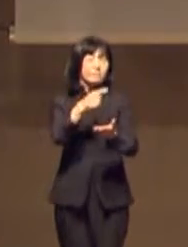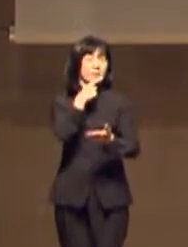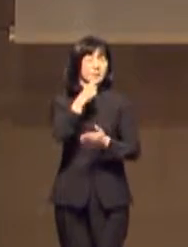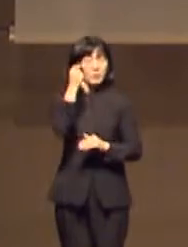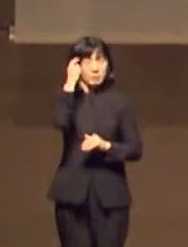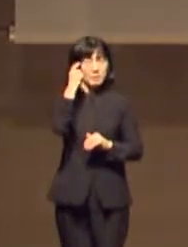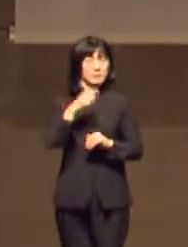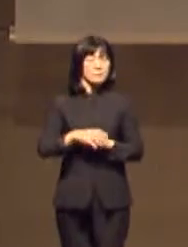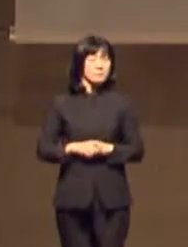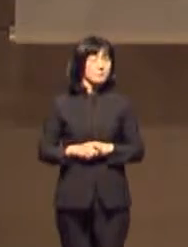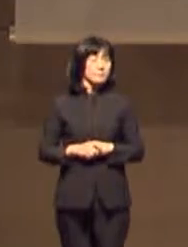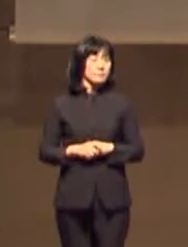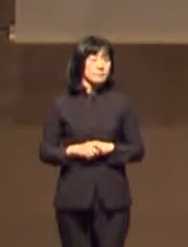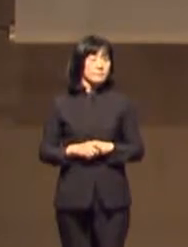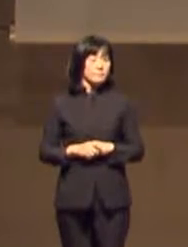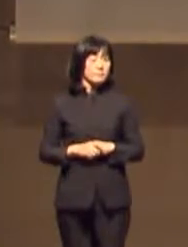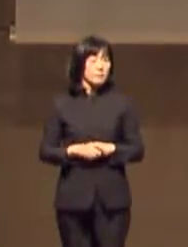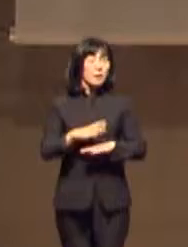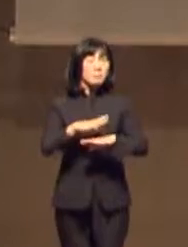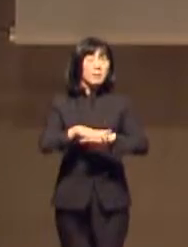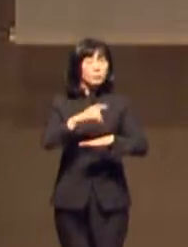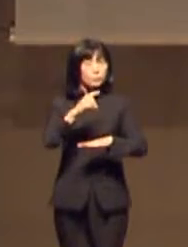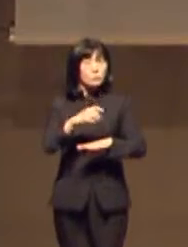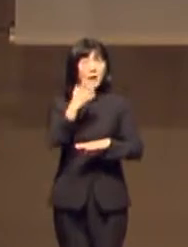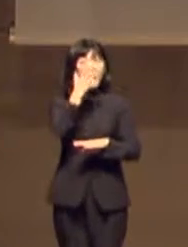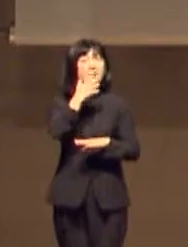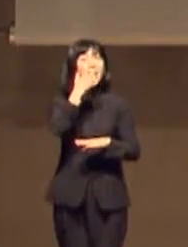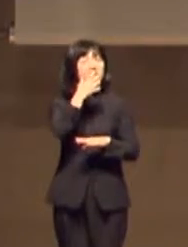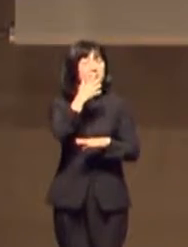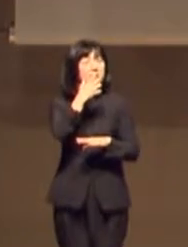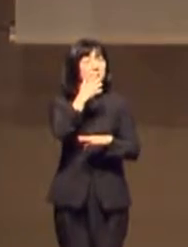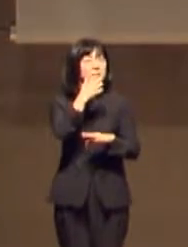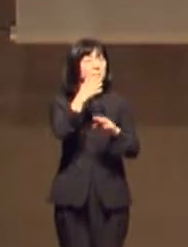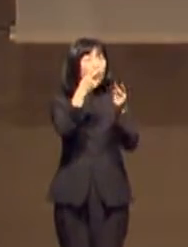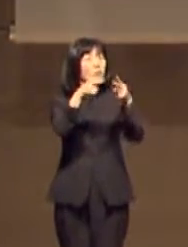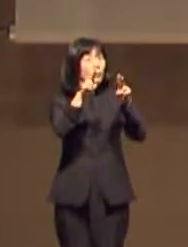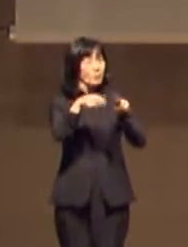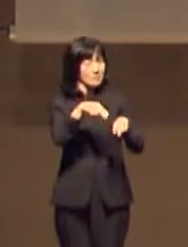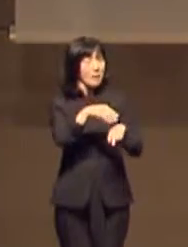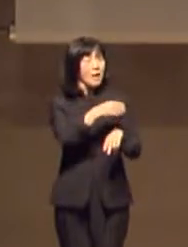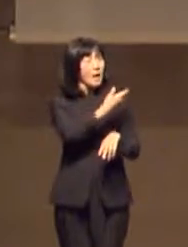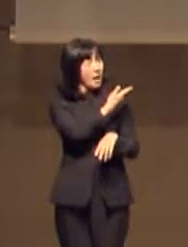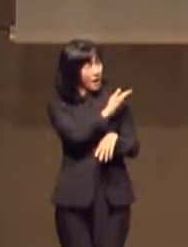たいと思います。まず、漢字の、広島、